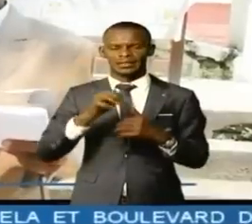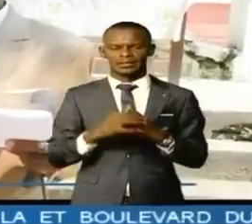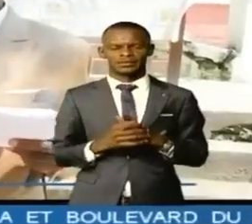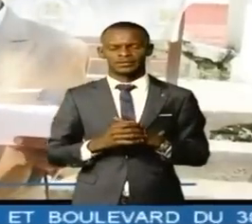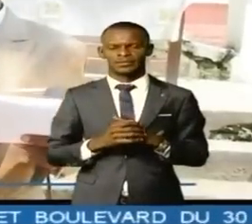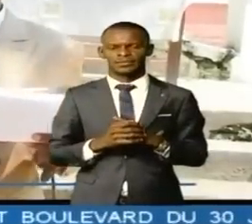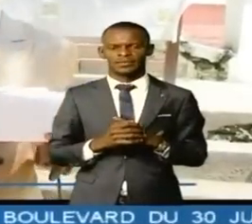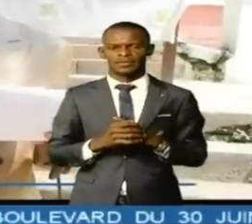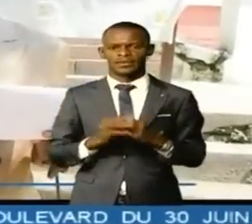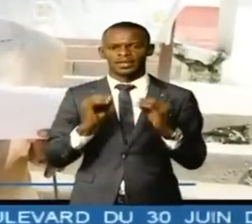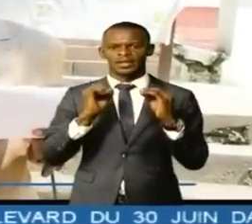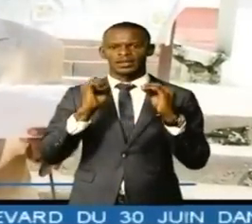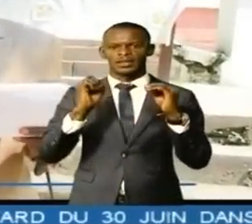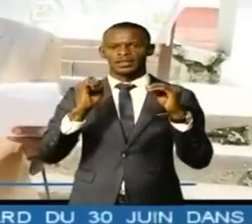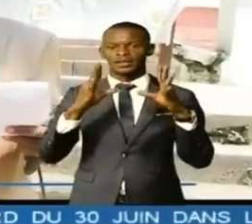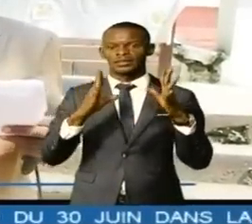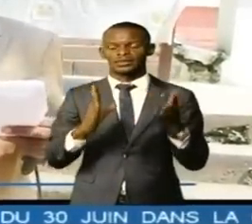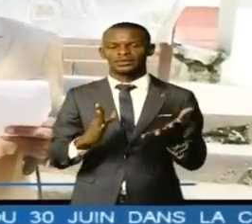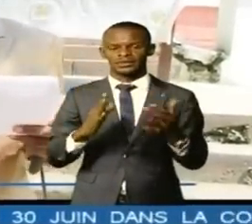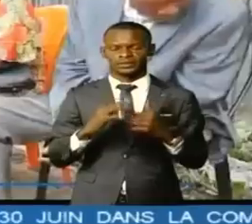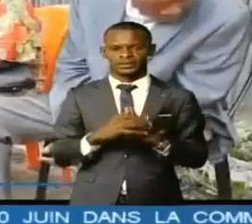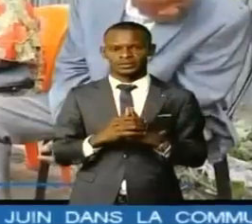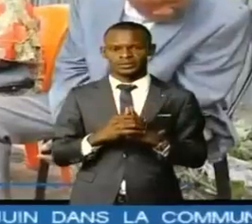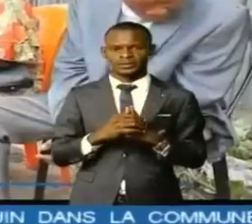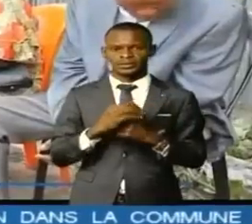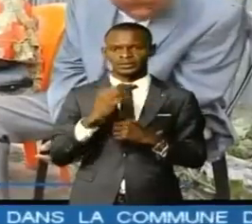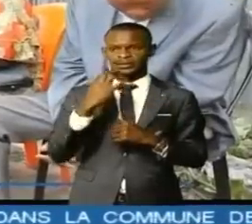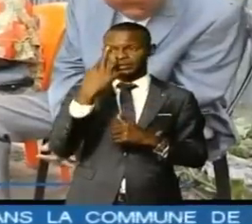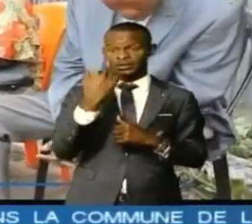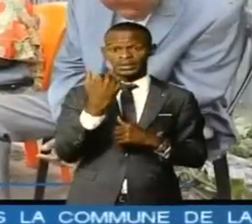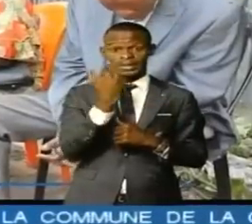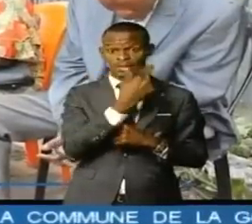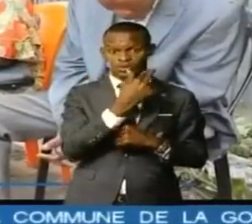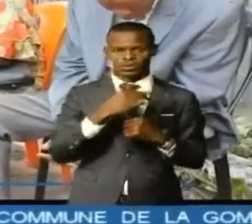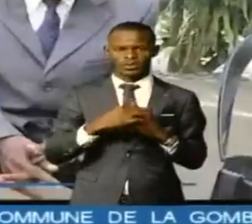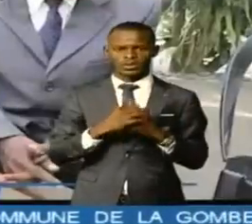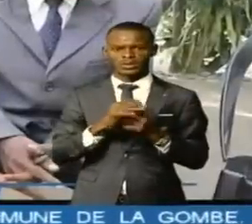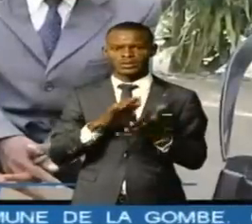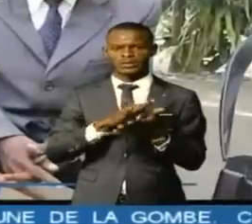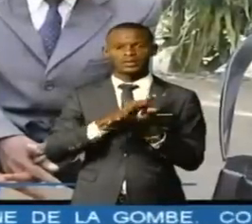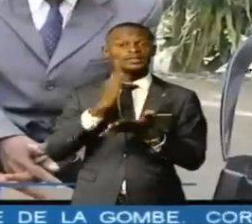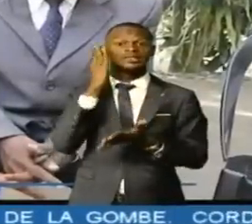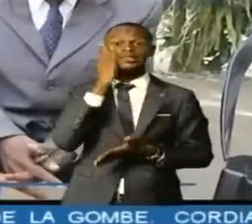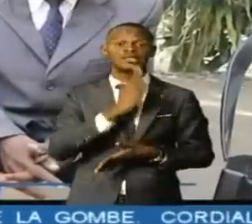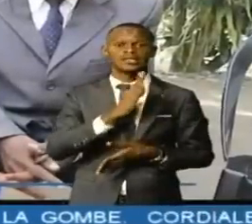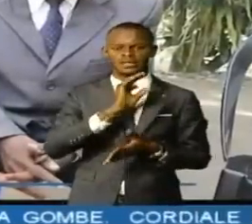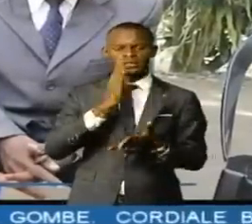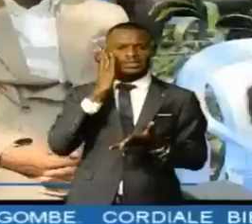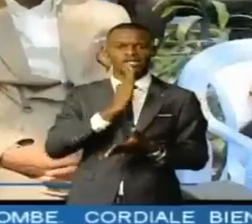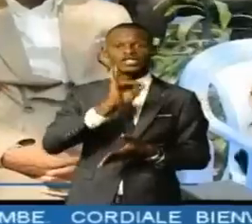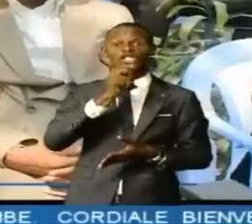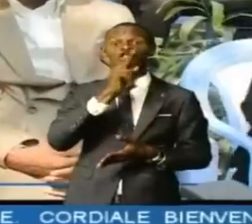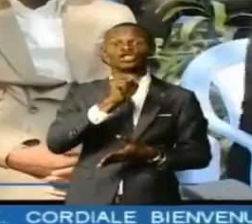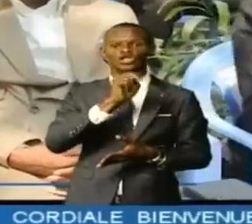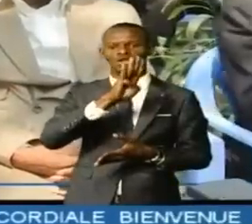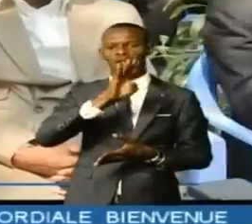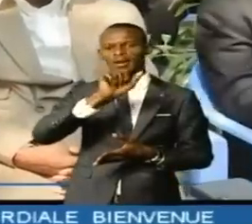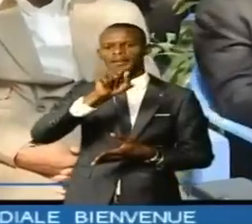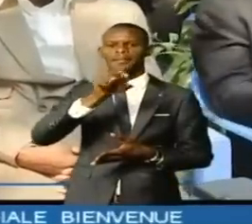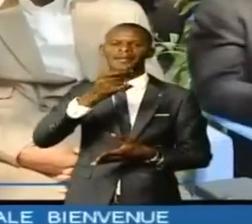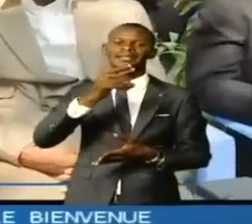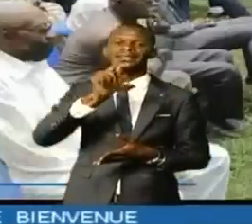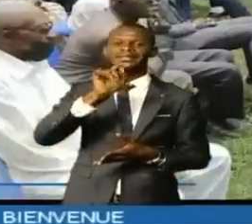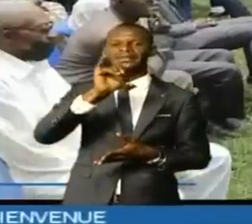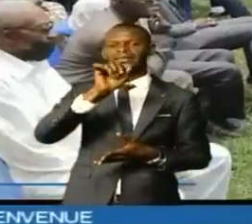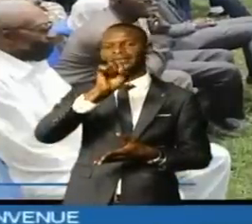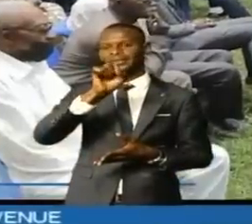ce samedi la fête de Saint-Jean-Baptiste de la Salle. Comme d'habitude, chaque deuxième quinzaine du mois de mai. Cette